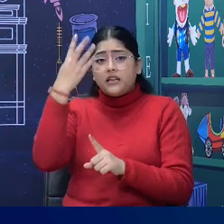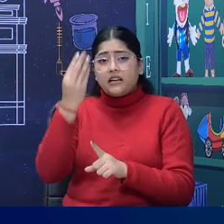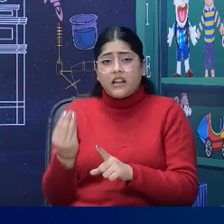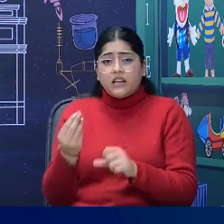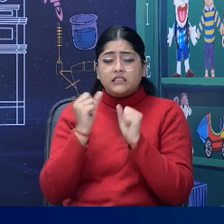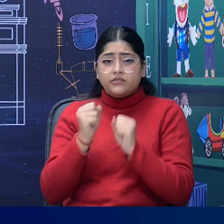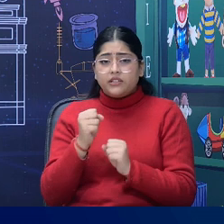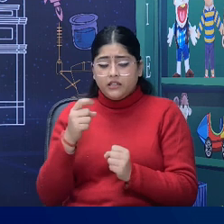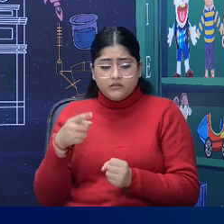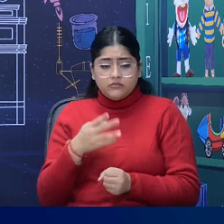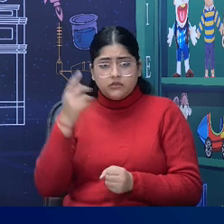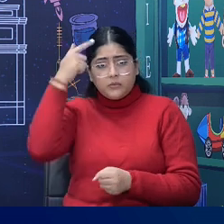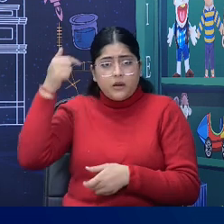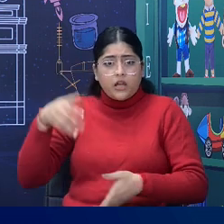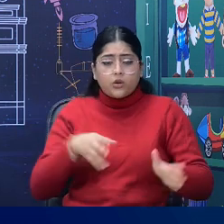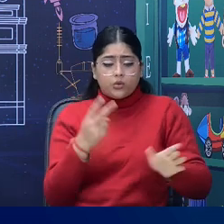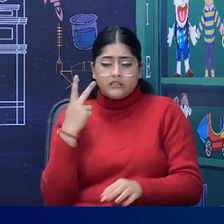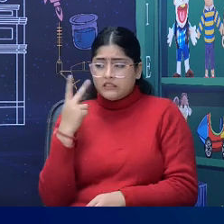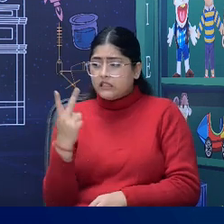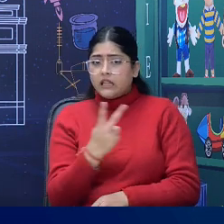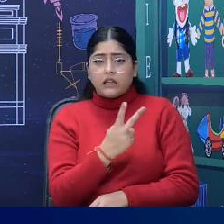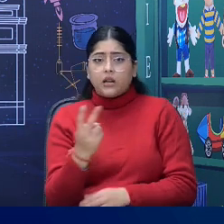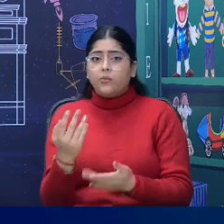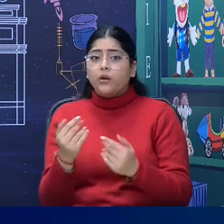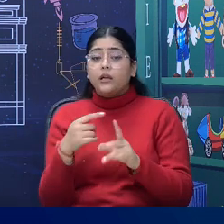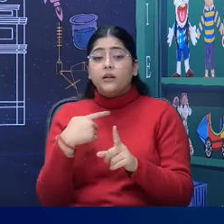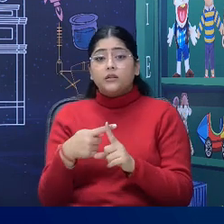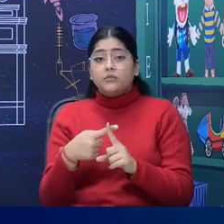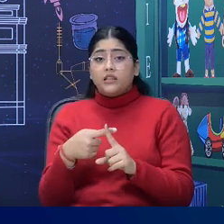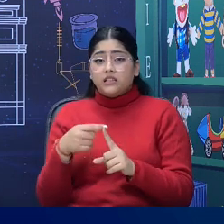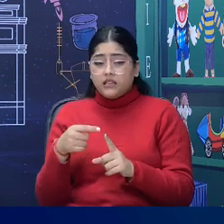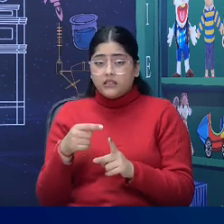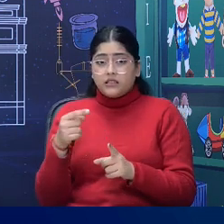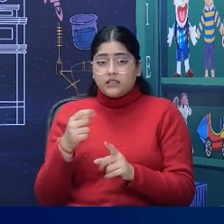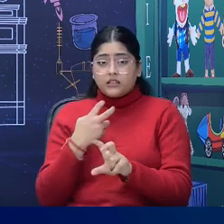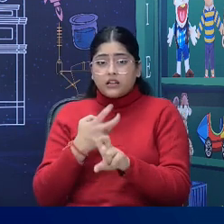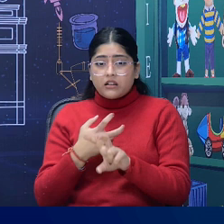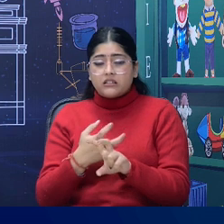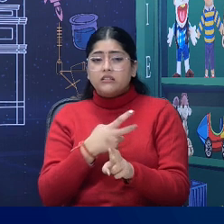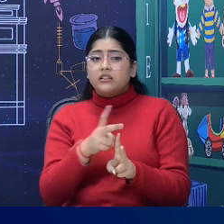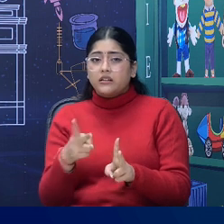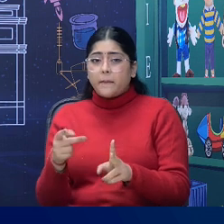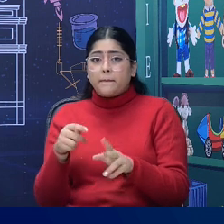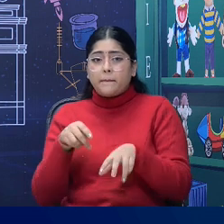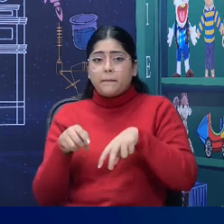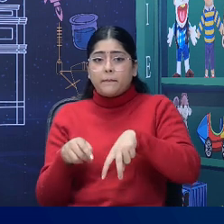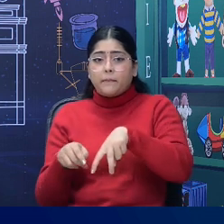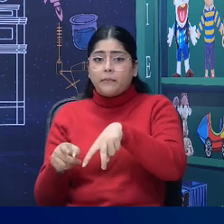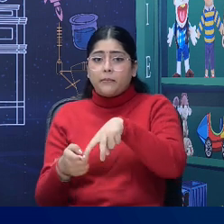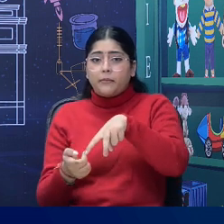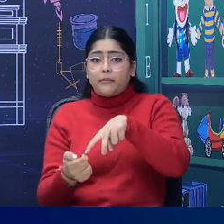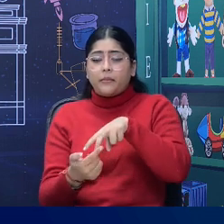को रास्ता नहीं दिखता वो भटक जाता है उसके पांव कांटों से बिंद जाते हैं वह गिरता है उसके घुटने लहू लोहान हो जाते